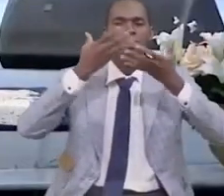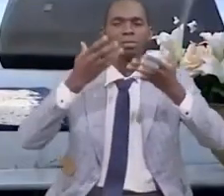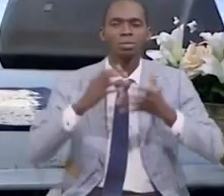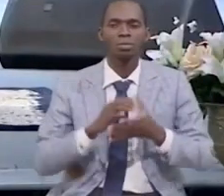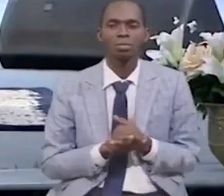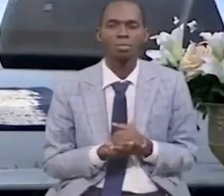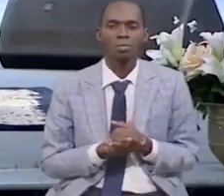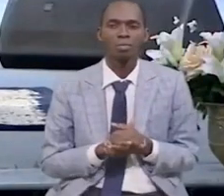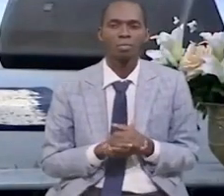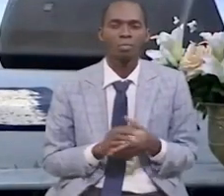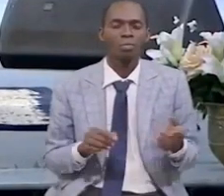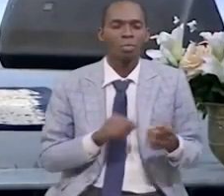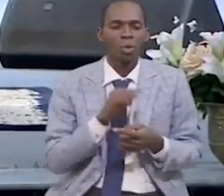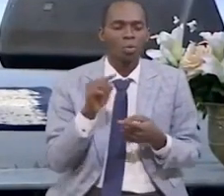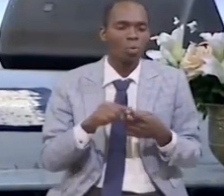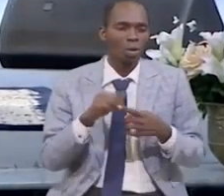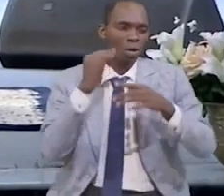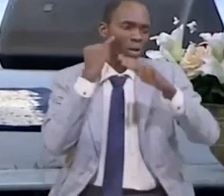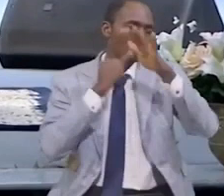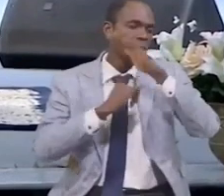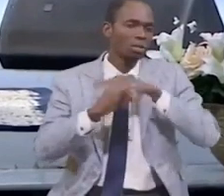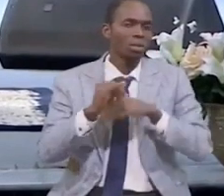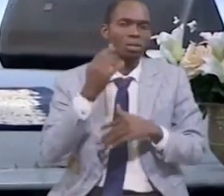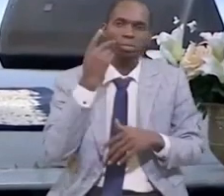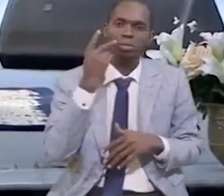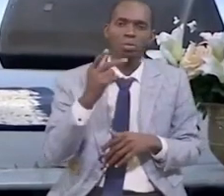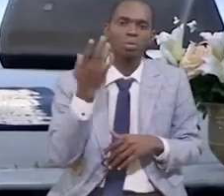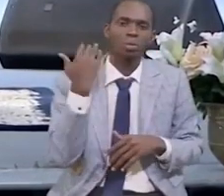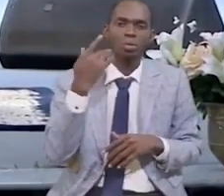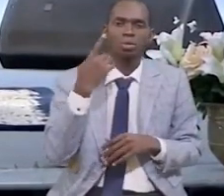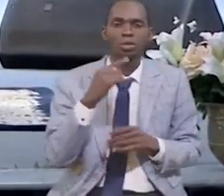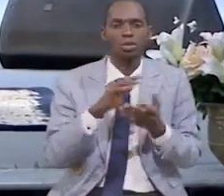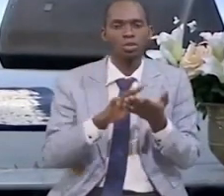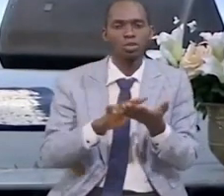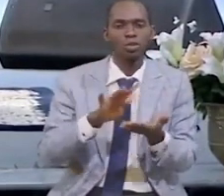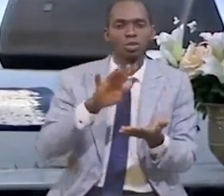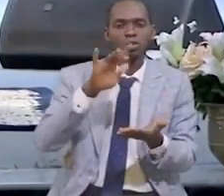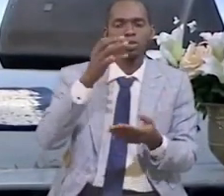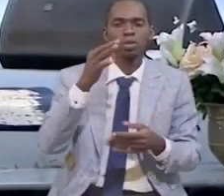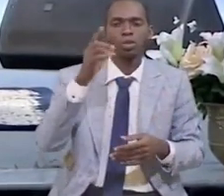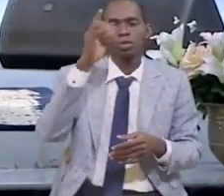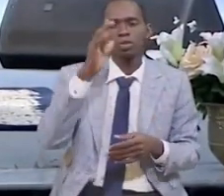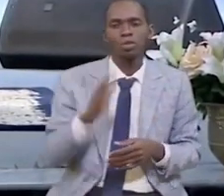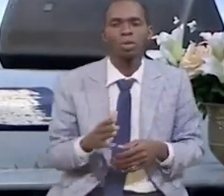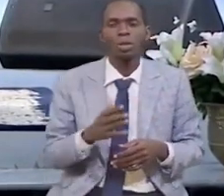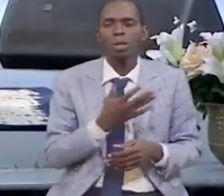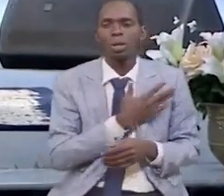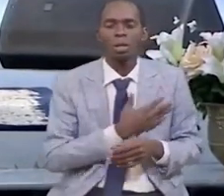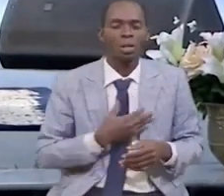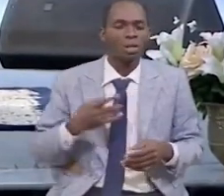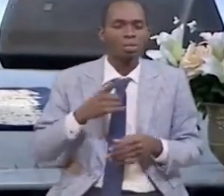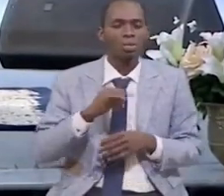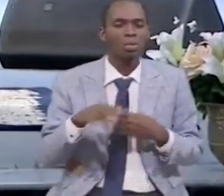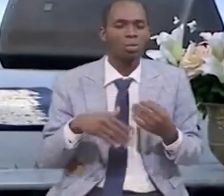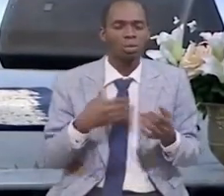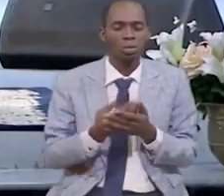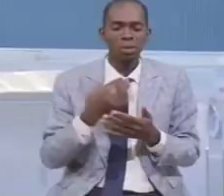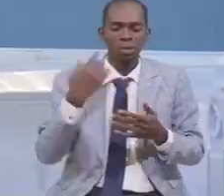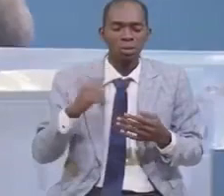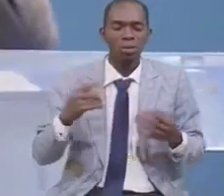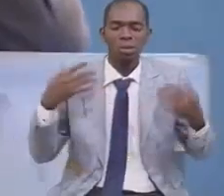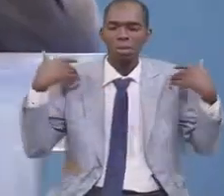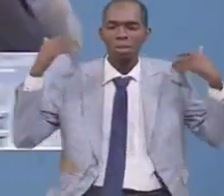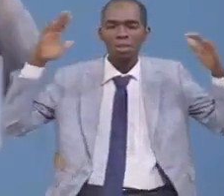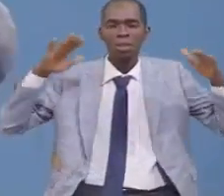అండి? When Isaiah saw the glory of God. యెషయా దేవుని మహిమను చూచినప్పుడు. And those angels shouted, they